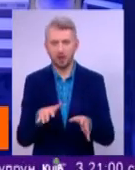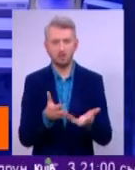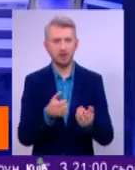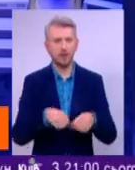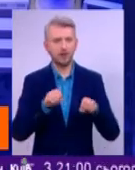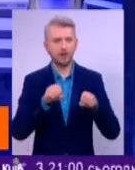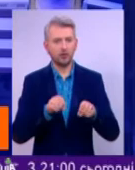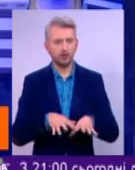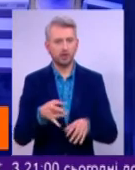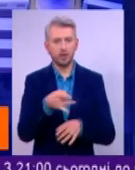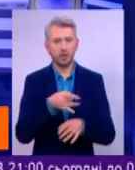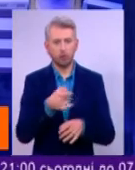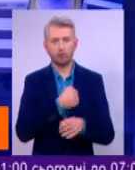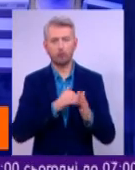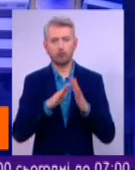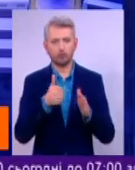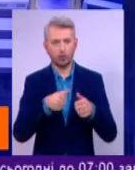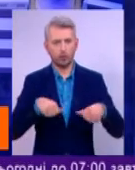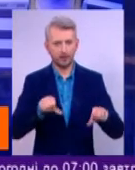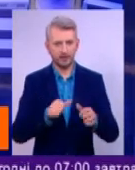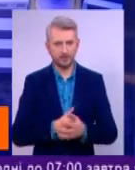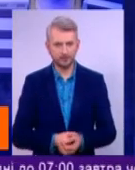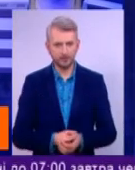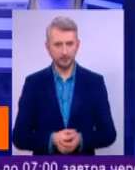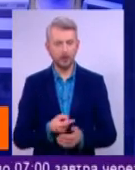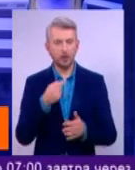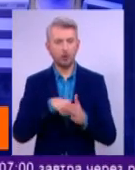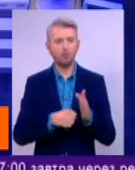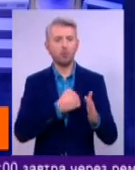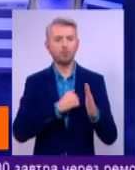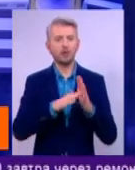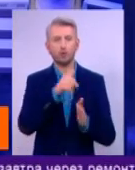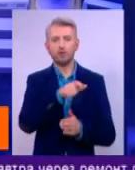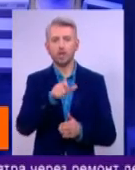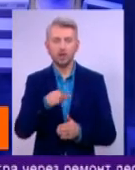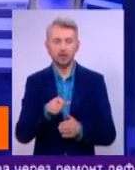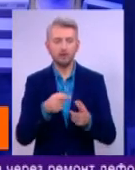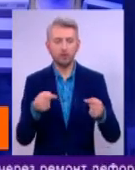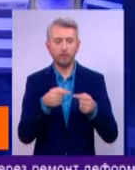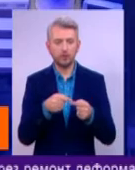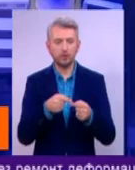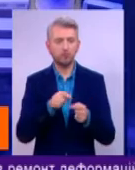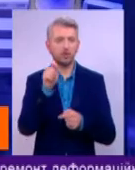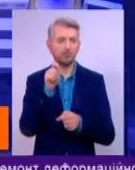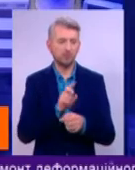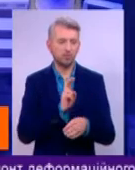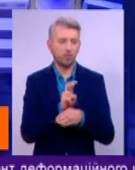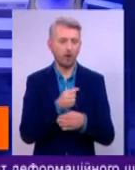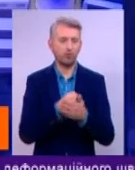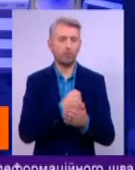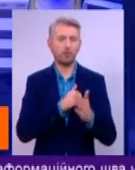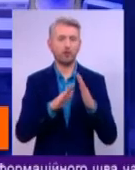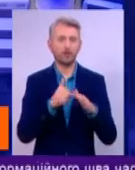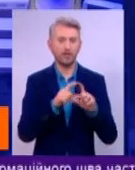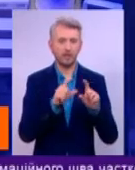рішенням районної призивної комісії. Тобто призивники, відповідно, прибувають до призивних дільниць,